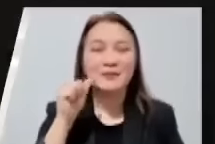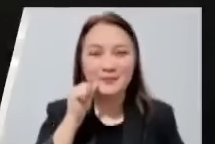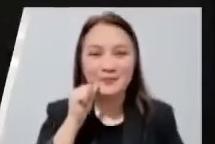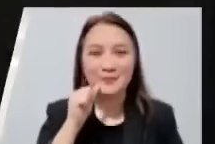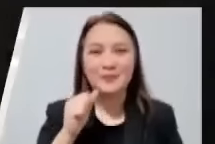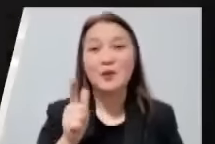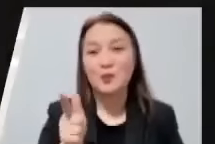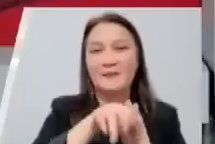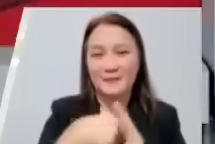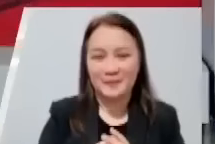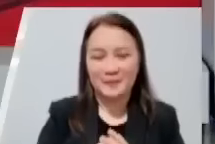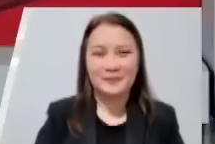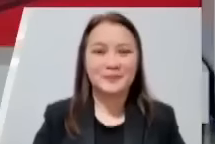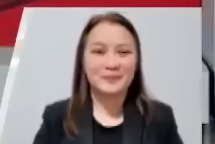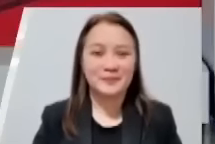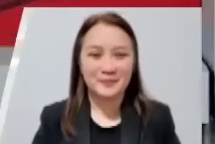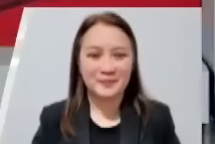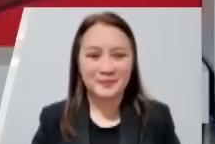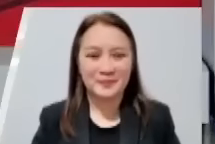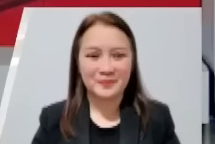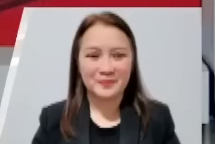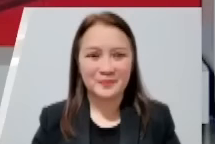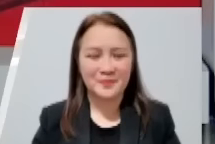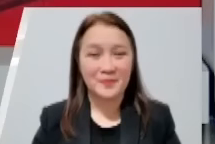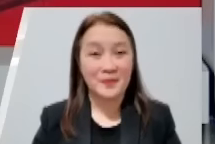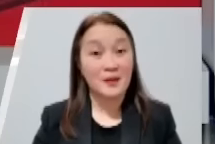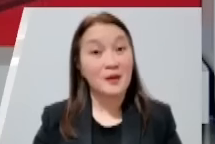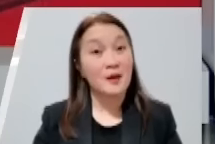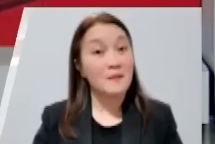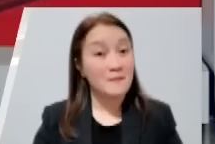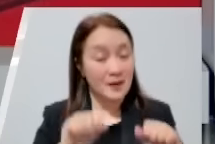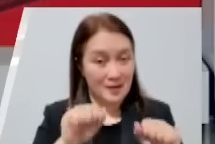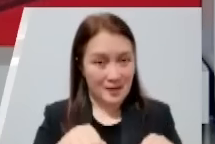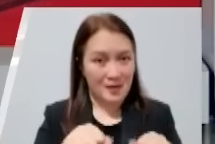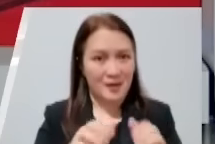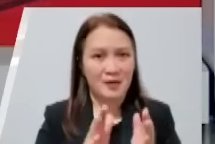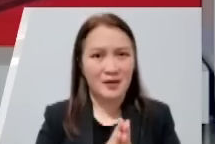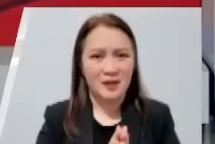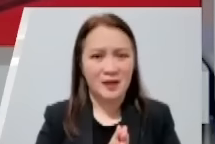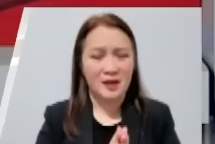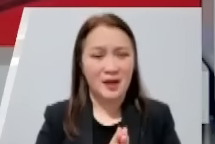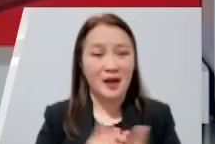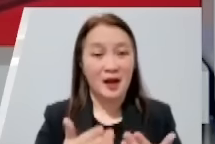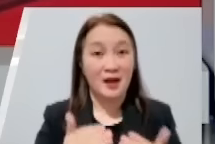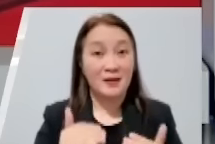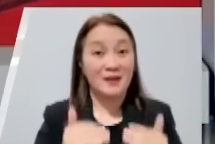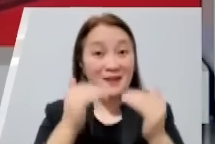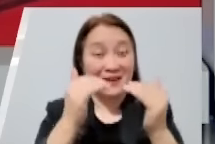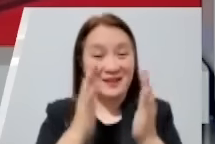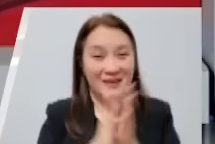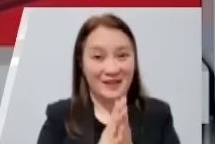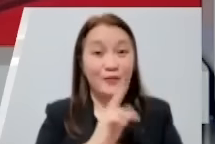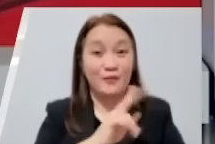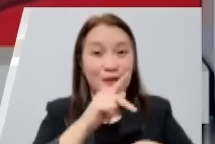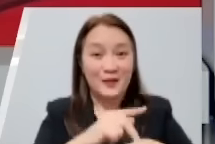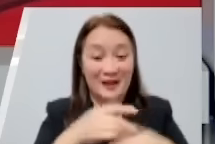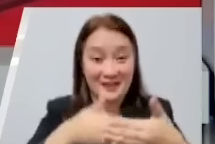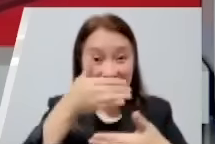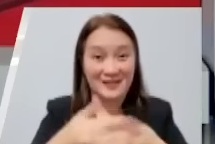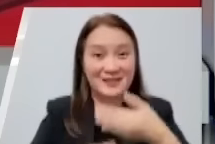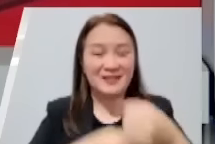oras. Maari nang maituring bilang upper middle income country ang Pilipinas sa susunod na taon ayon sa